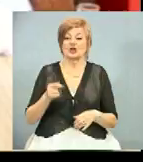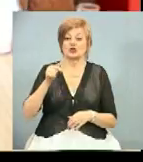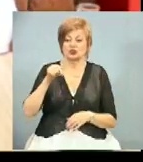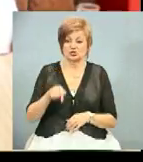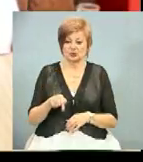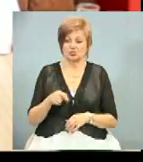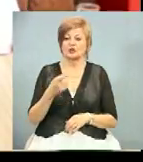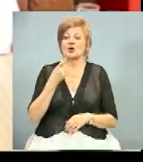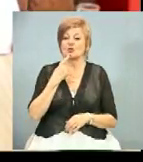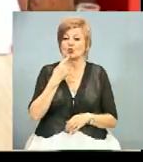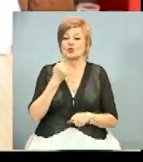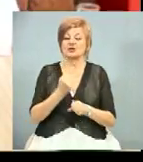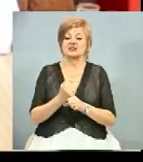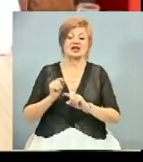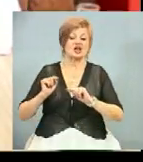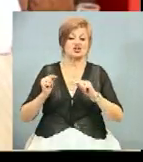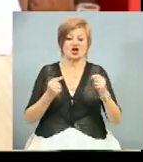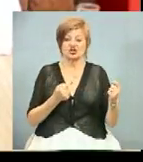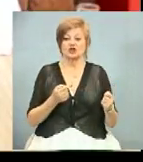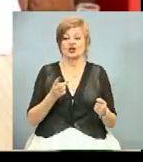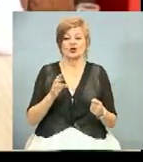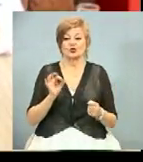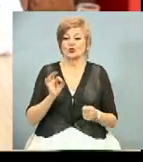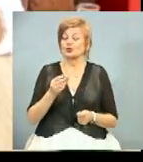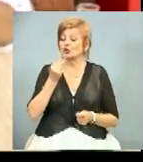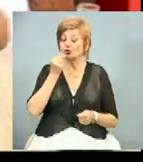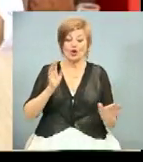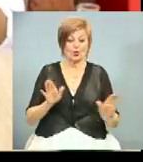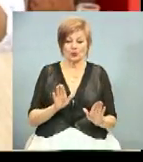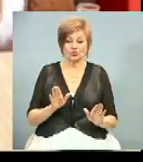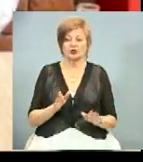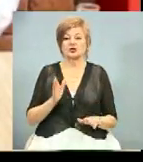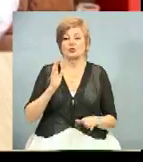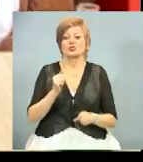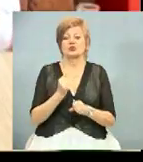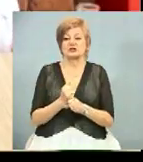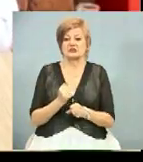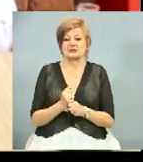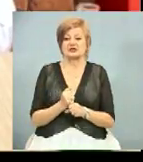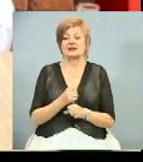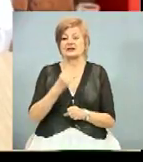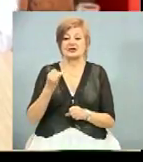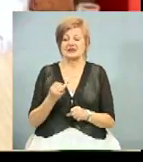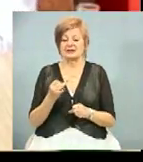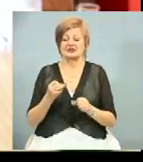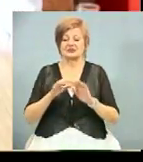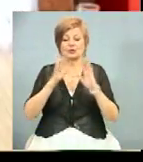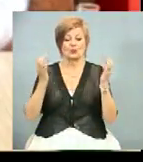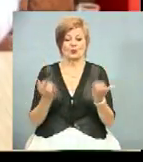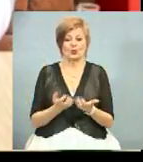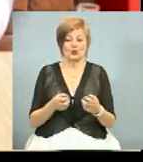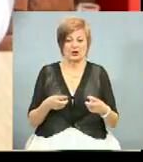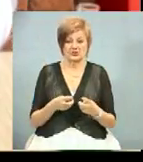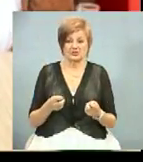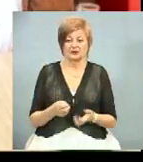тут, спробуємо приготувати шашлик. Правда, він буде не їстівний, він буде шашлик із повітряної кульки. Зараз